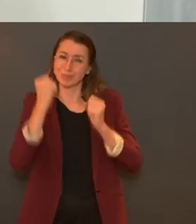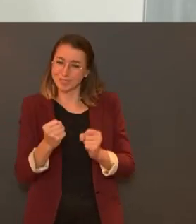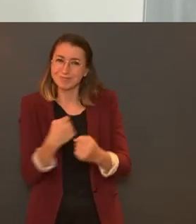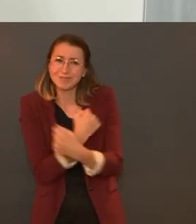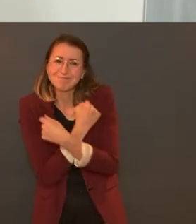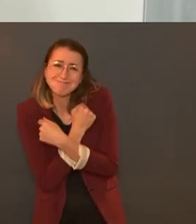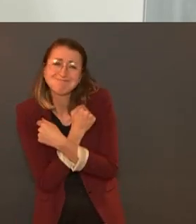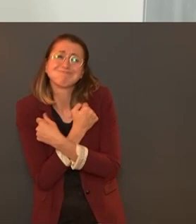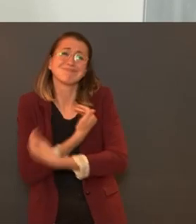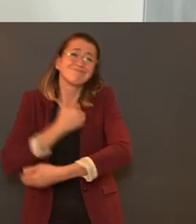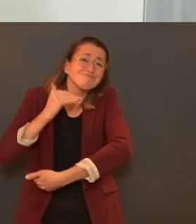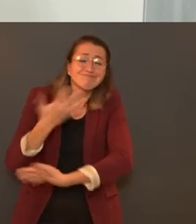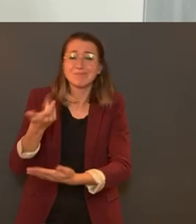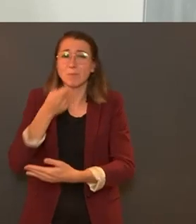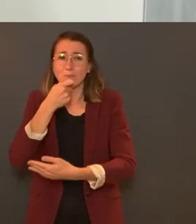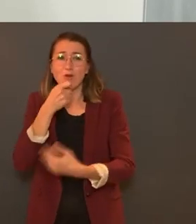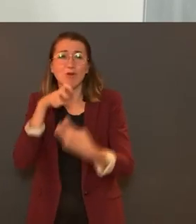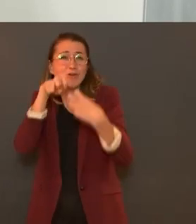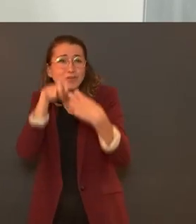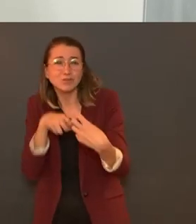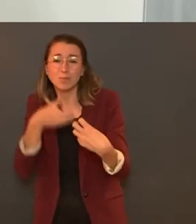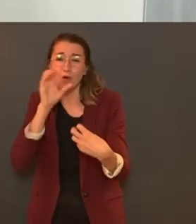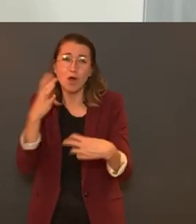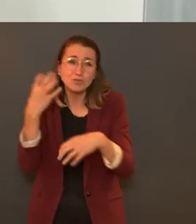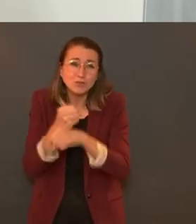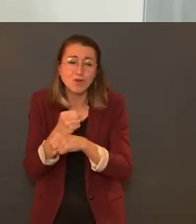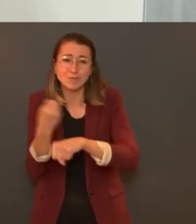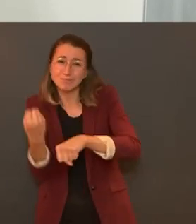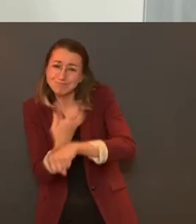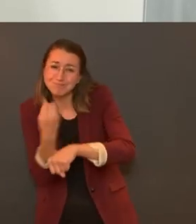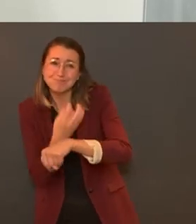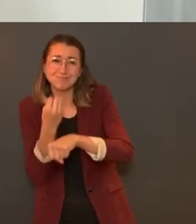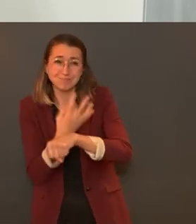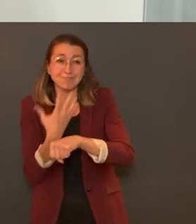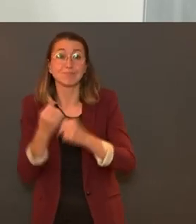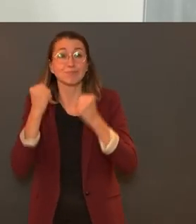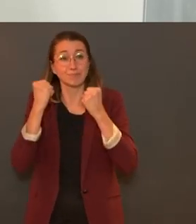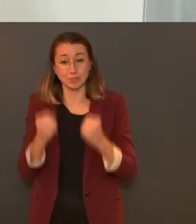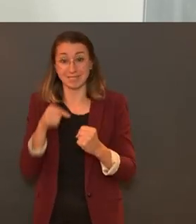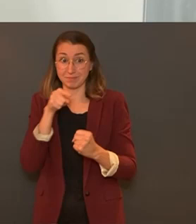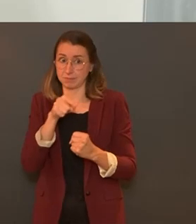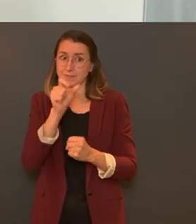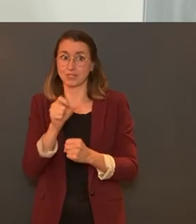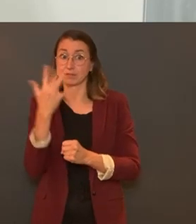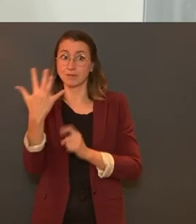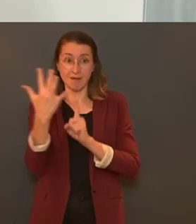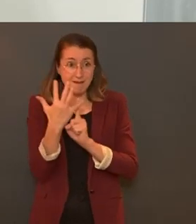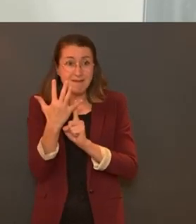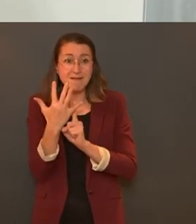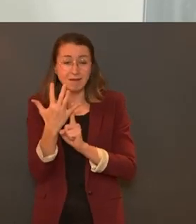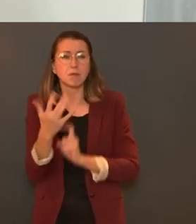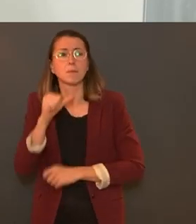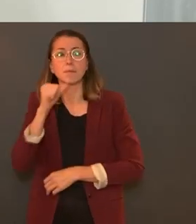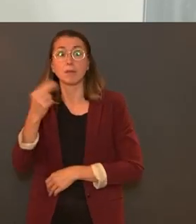pouvez manger ou boire un verre, en étant très proches l'un de l'autre, donc sans respecter les